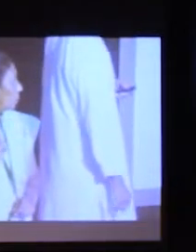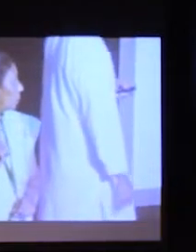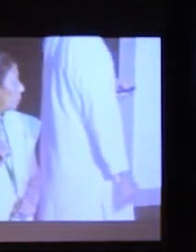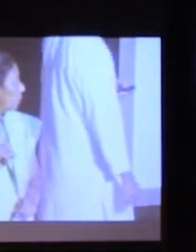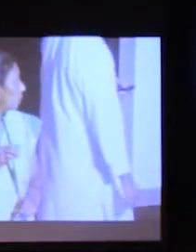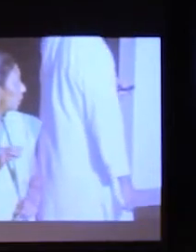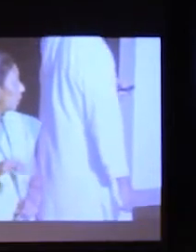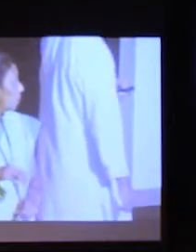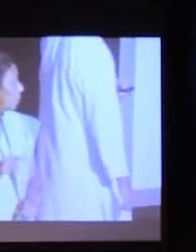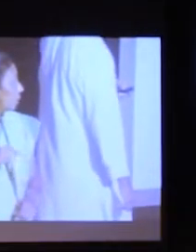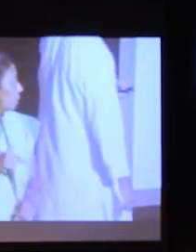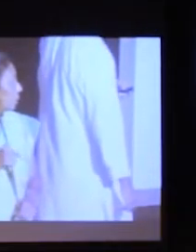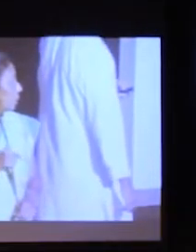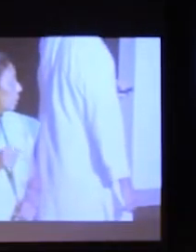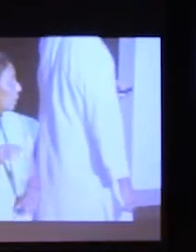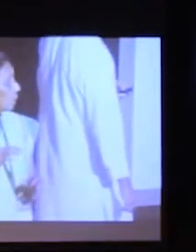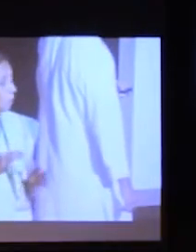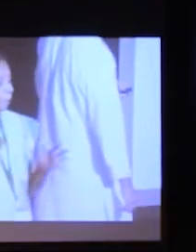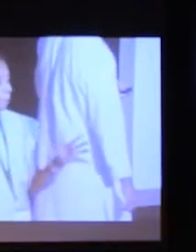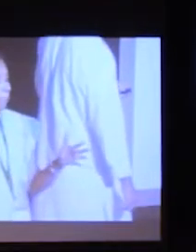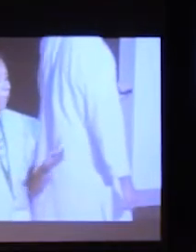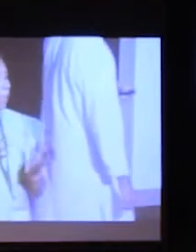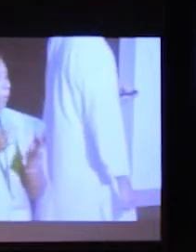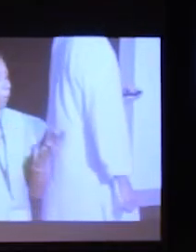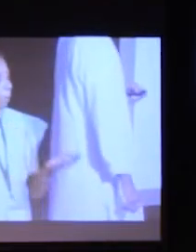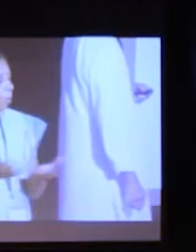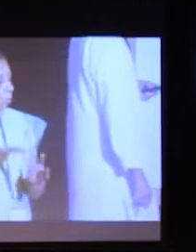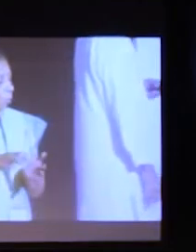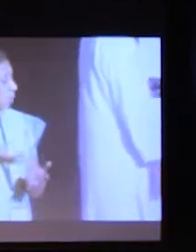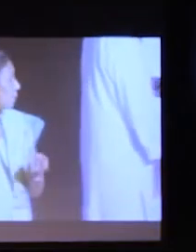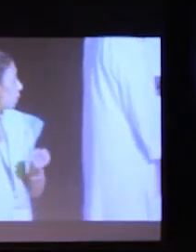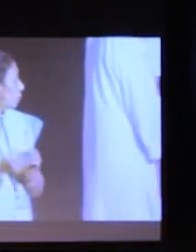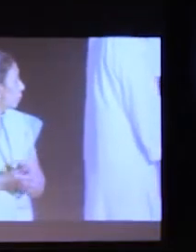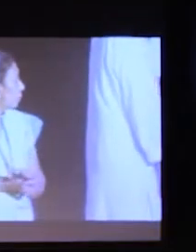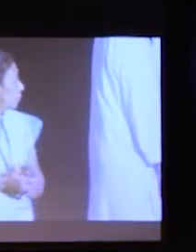എല്ലായിട്ടും ആ വലിയ പാത്രത്തിലേക്ക് അതിട്.